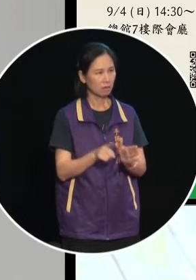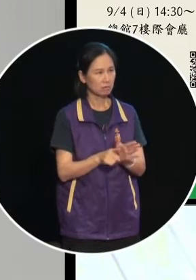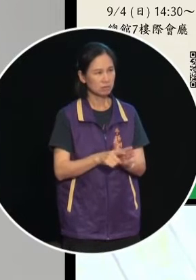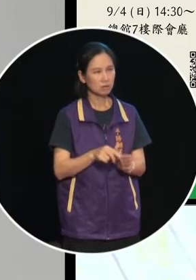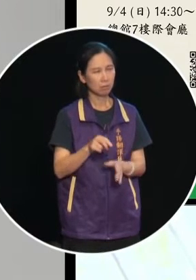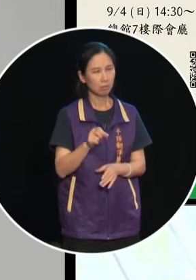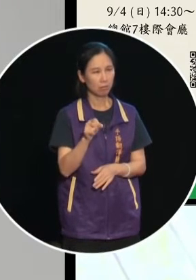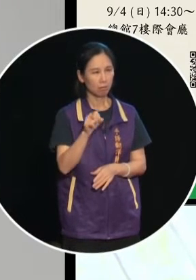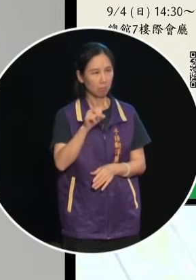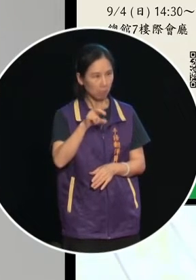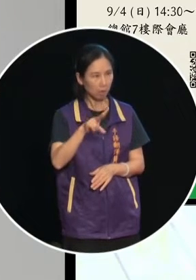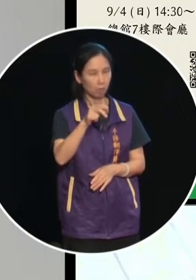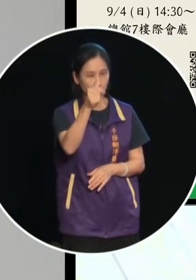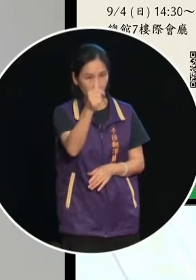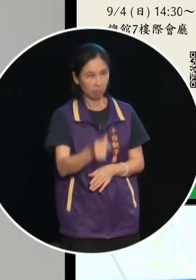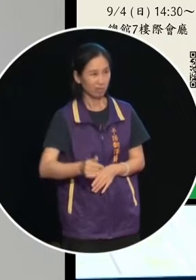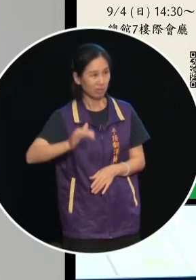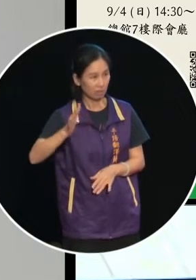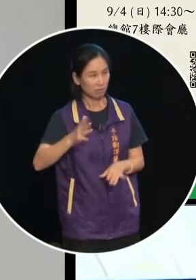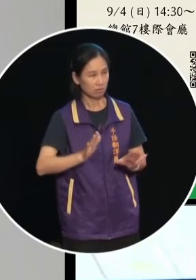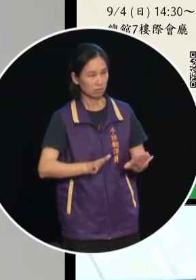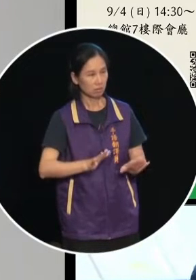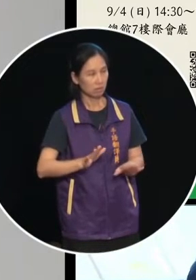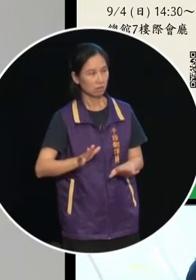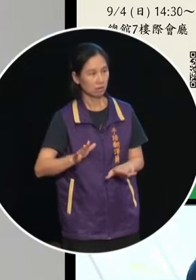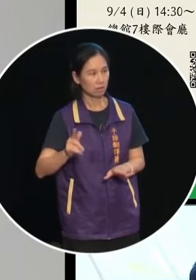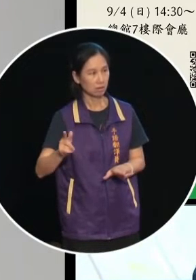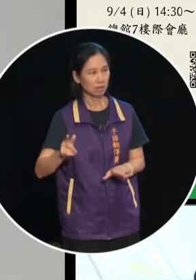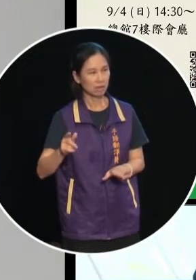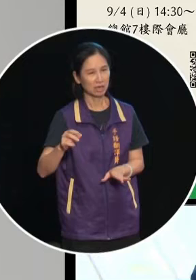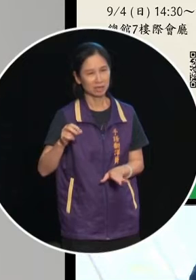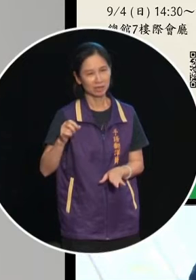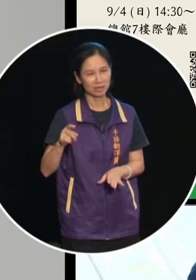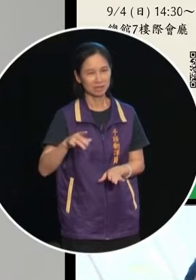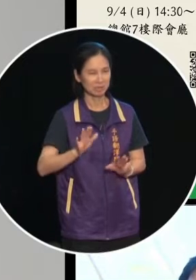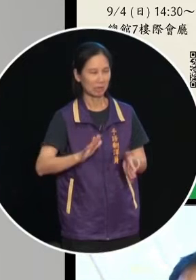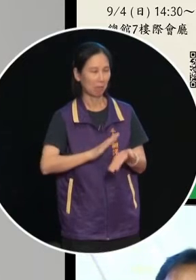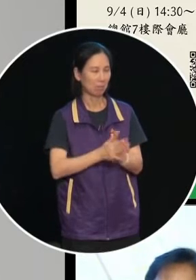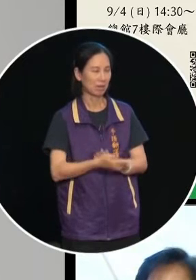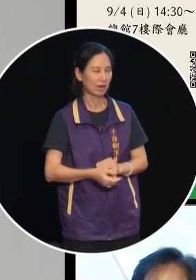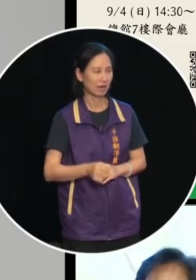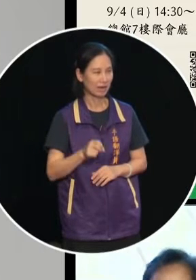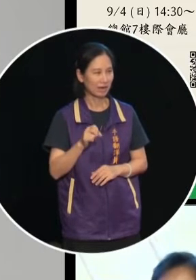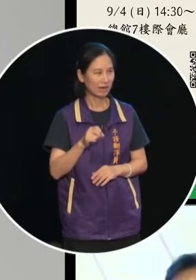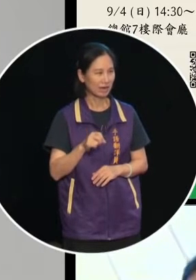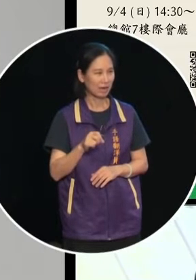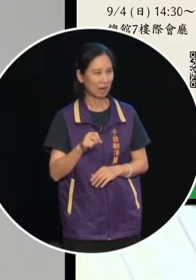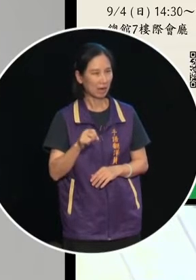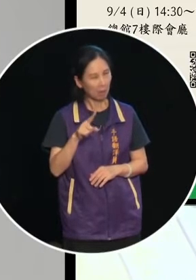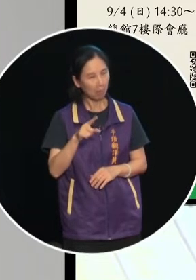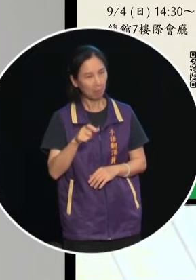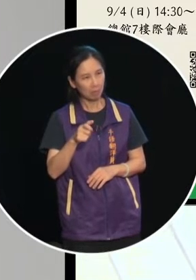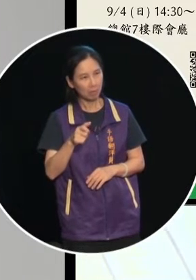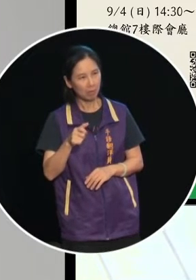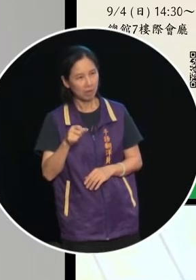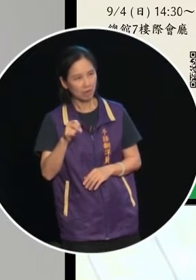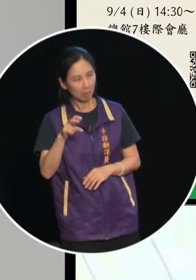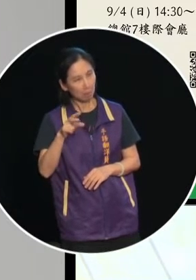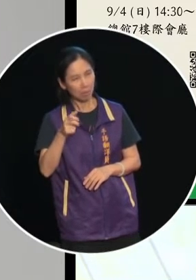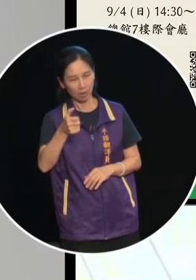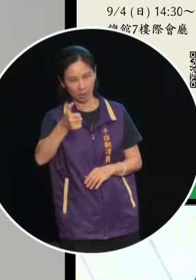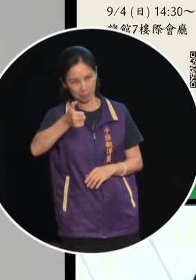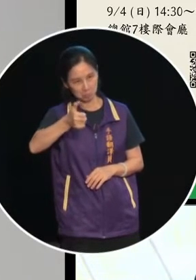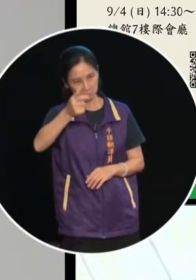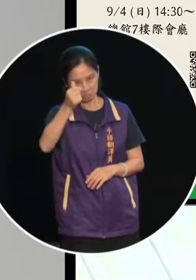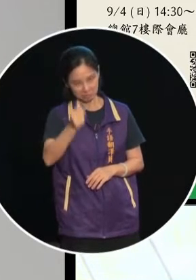吧，我现在变成日元贬值变成250亿，所以我建议大家开始